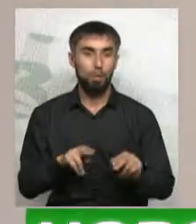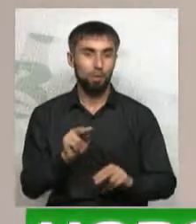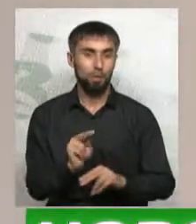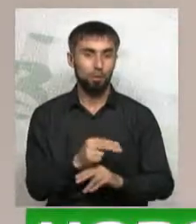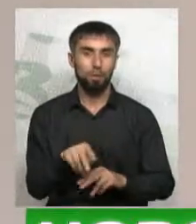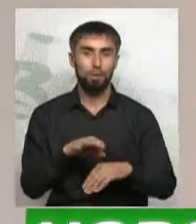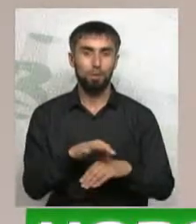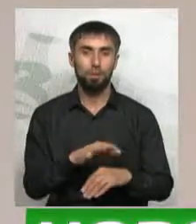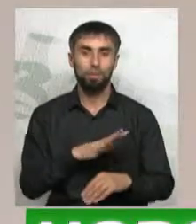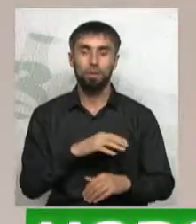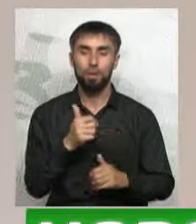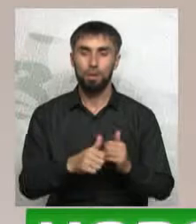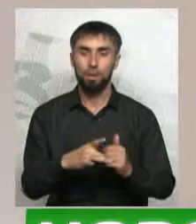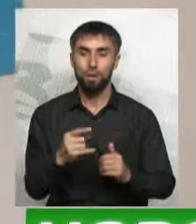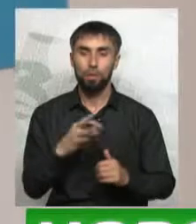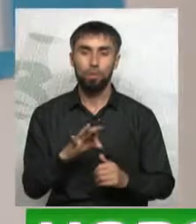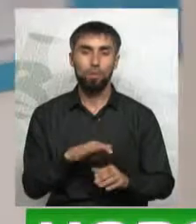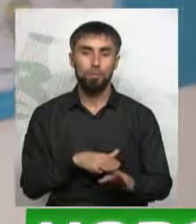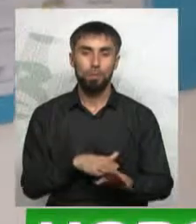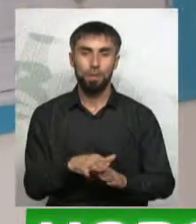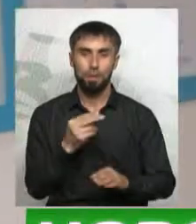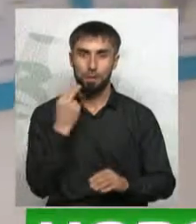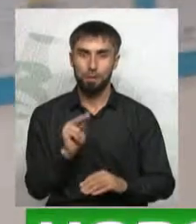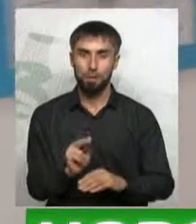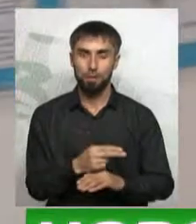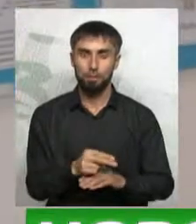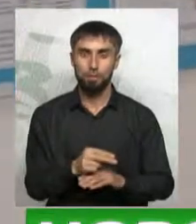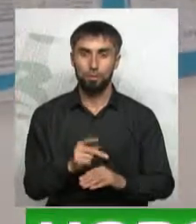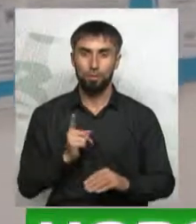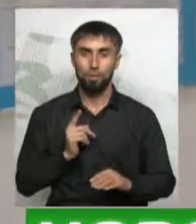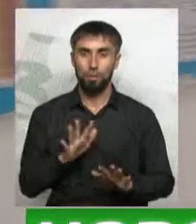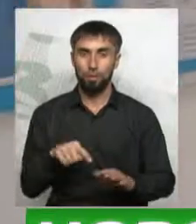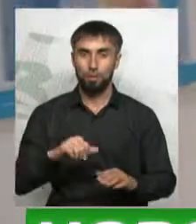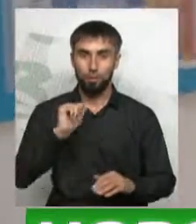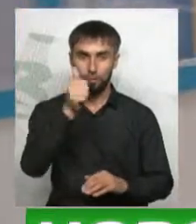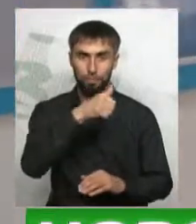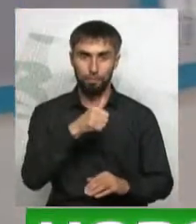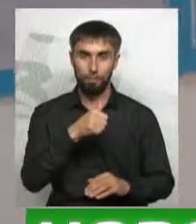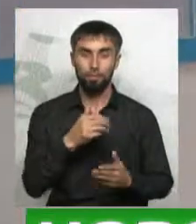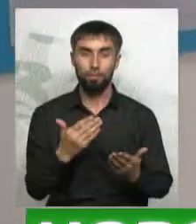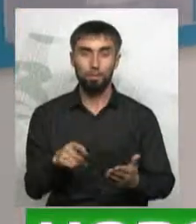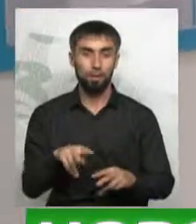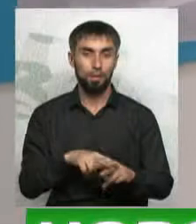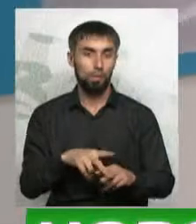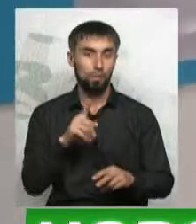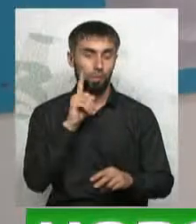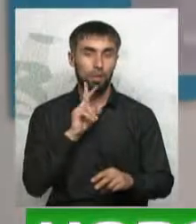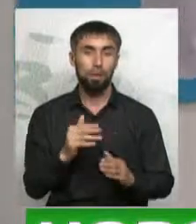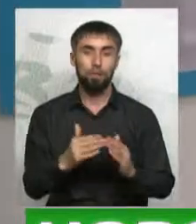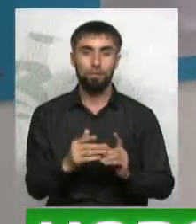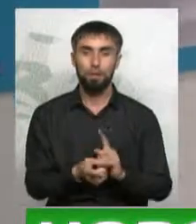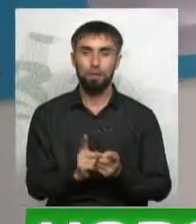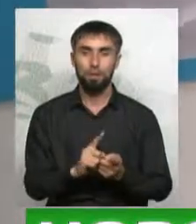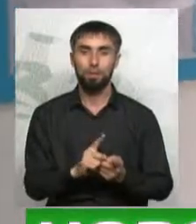ремонт здесь проводили регулярно, но полноценного капитального дождались только в этом году. Сегодня здесь уютно, как дома.